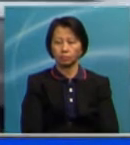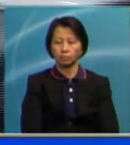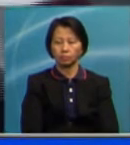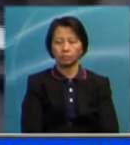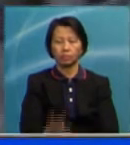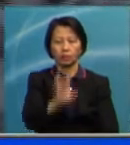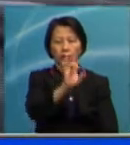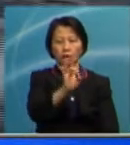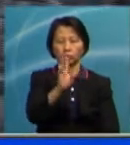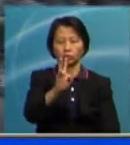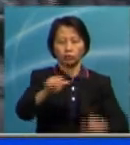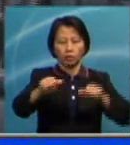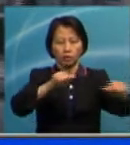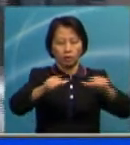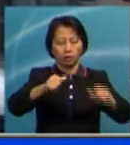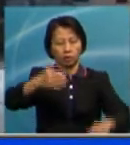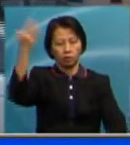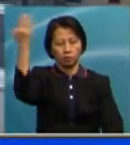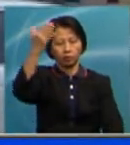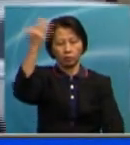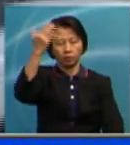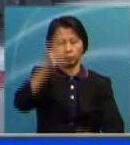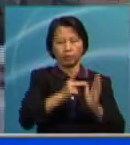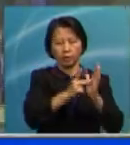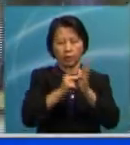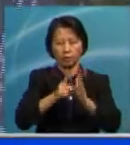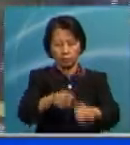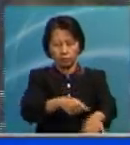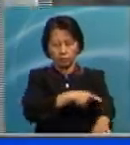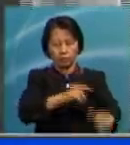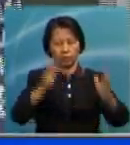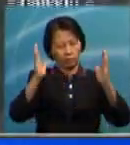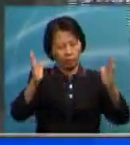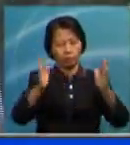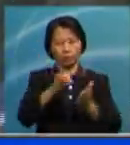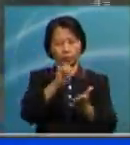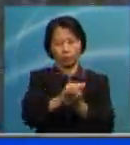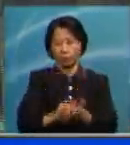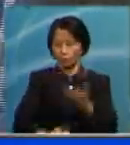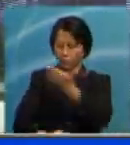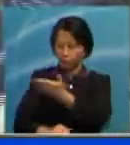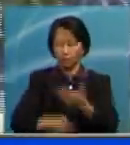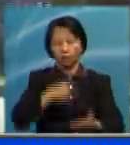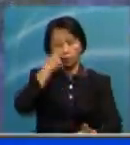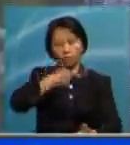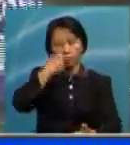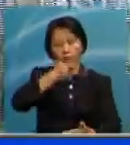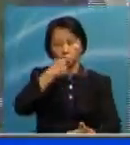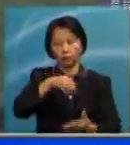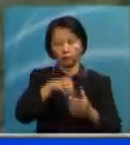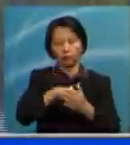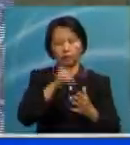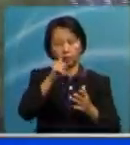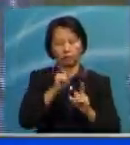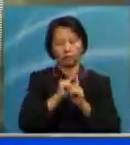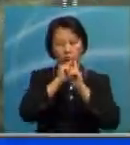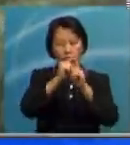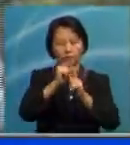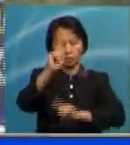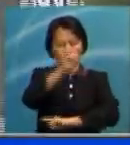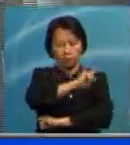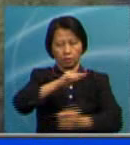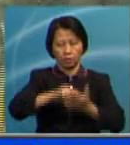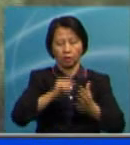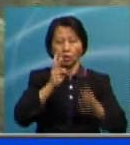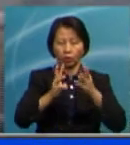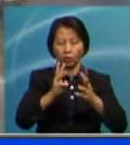87 aktiviti ceramah dan kempen diadakan sepanjang tempoh tersebut beliau menyatakan demikian dalam satu kenyataan hari ini